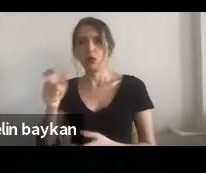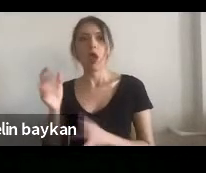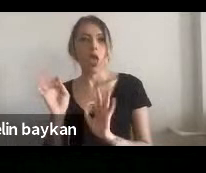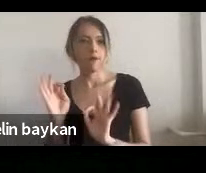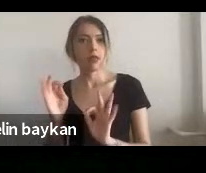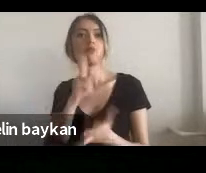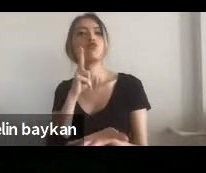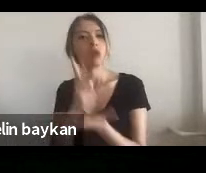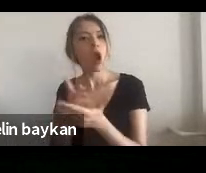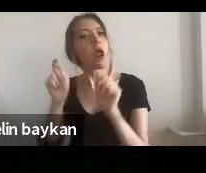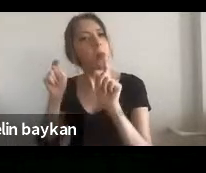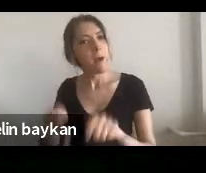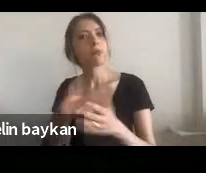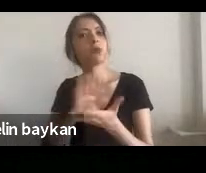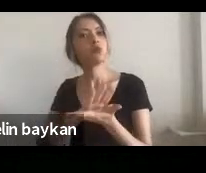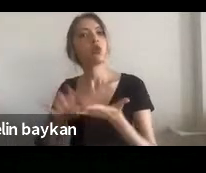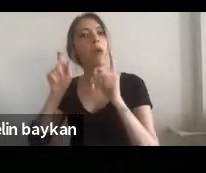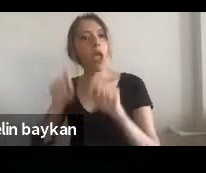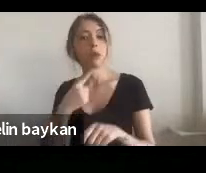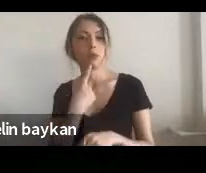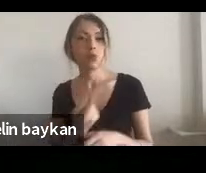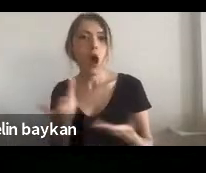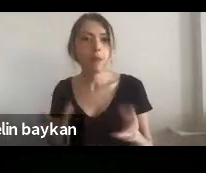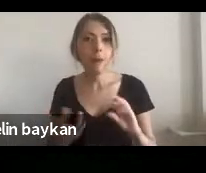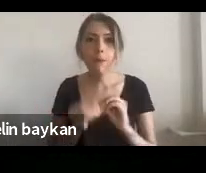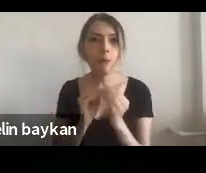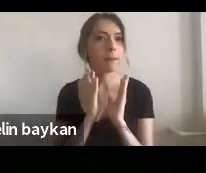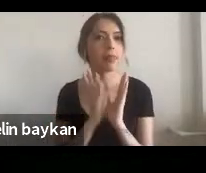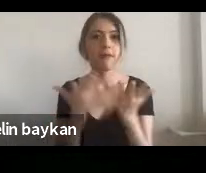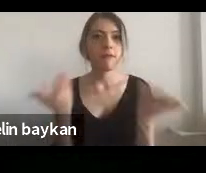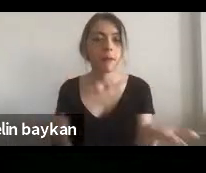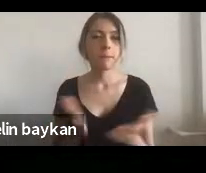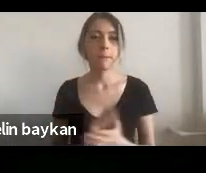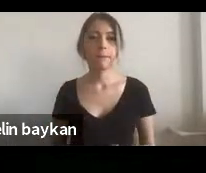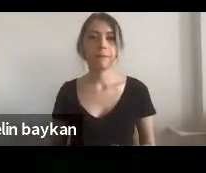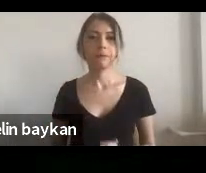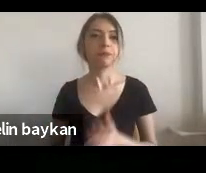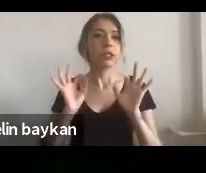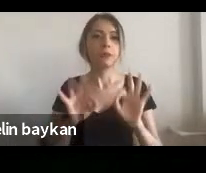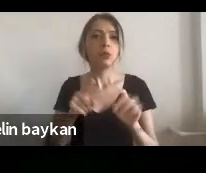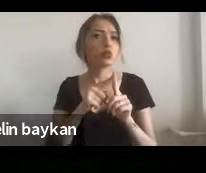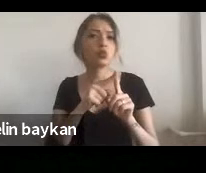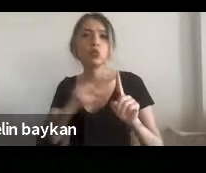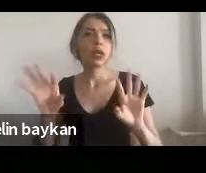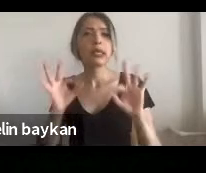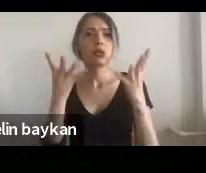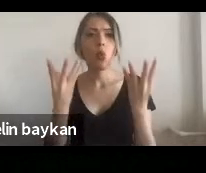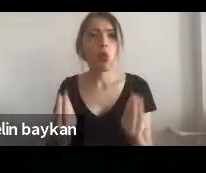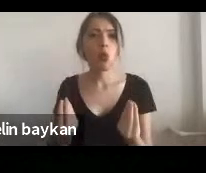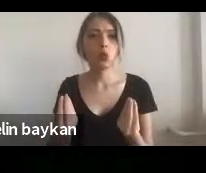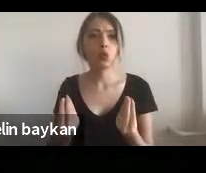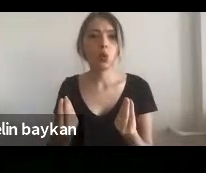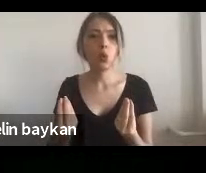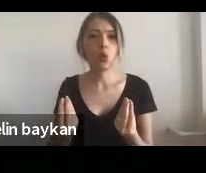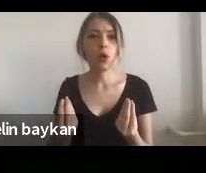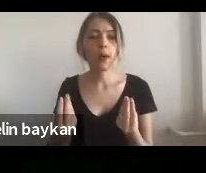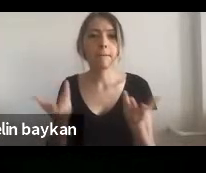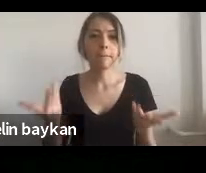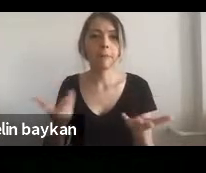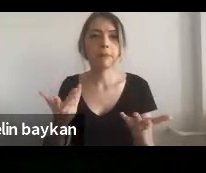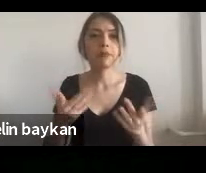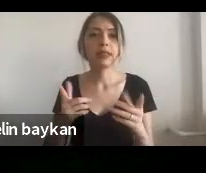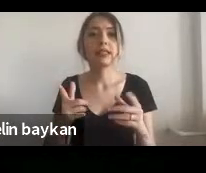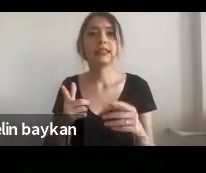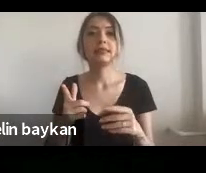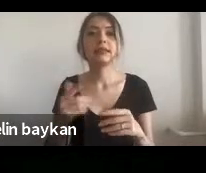ama sonuç itibariyle sorun devam ediyor. Şimdi o zaman bu süreç nasıl işliyor ve sivil